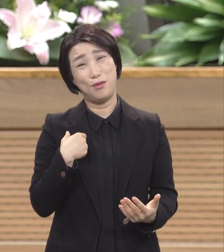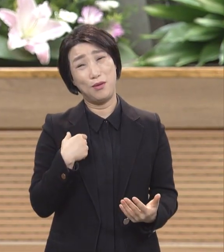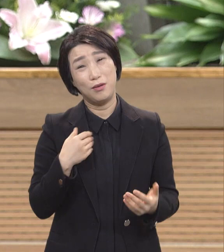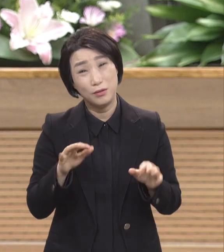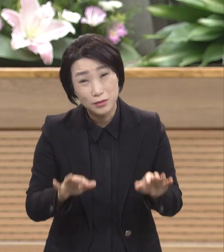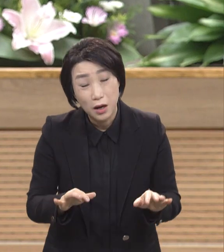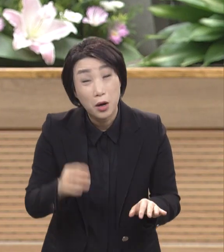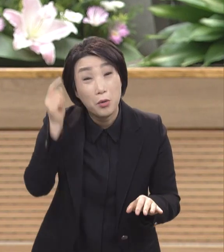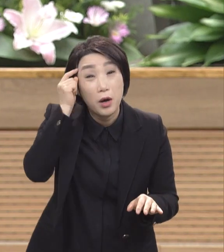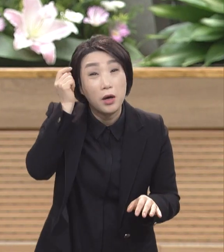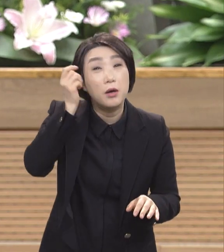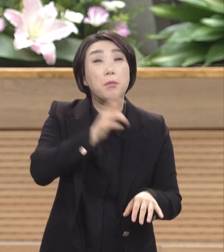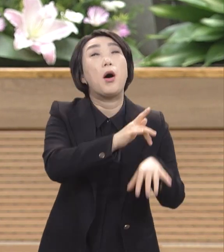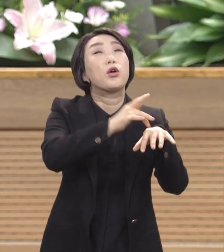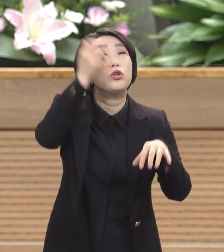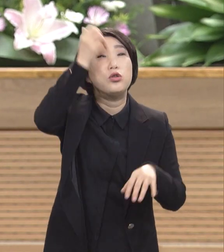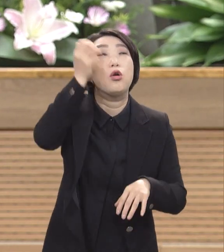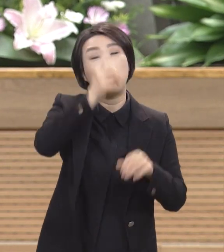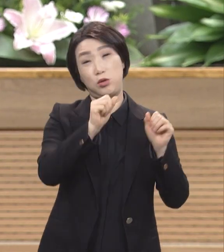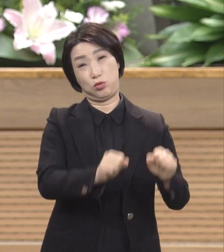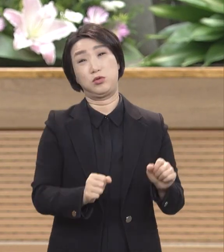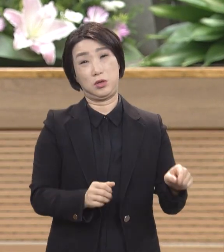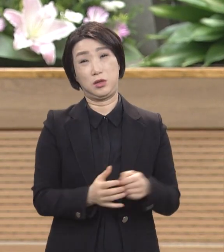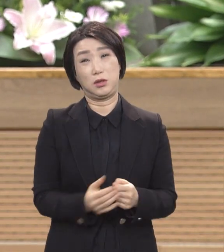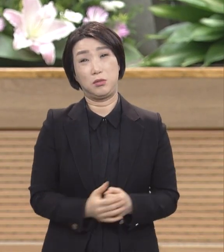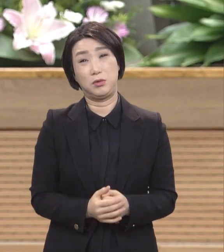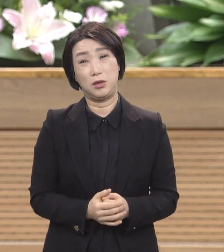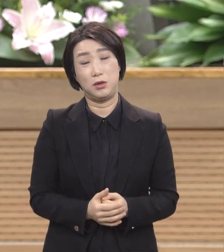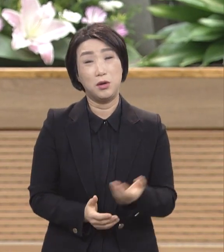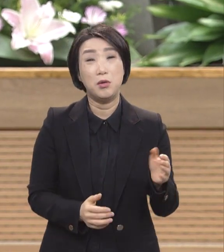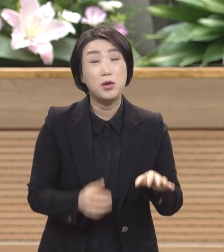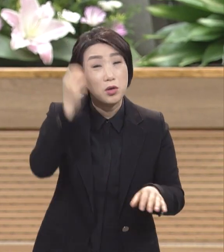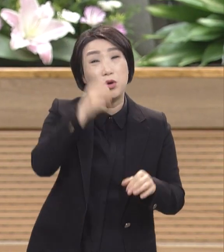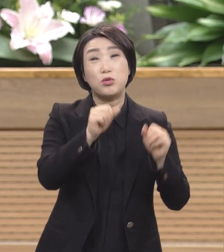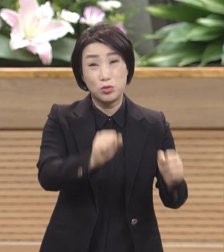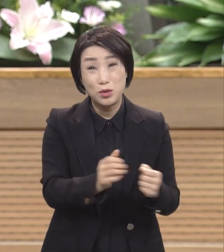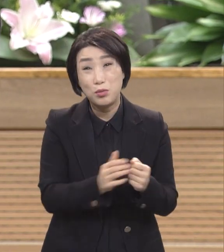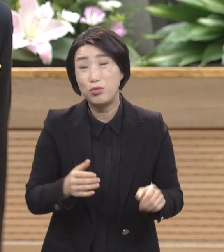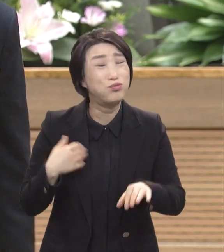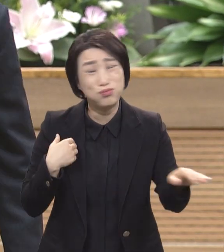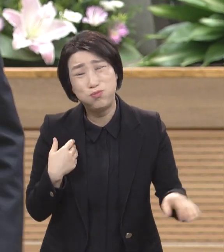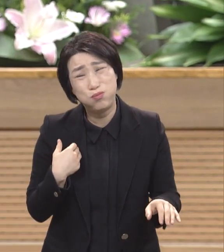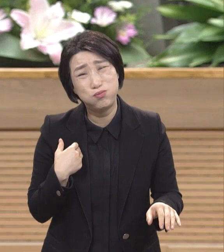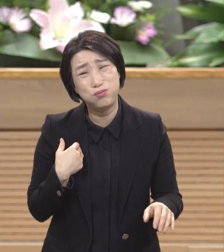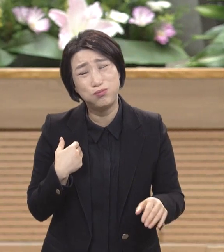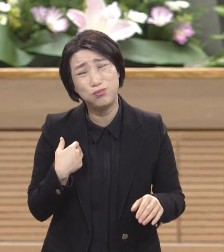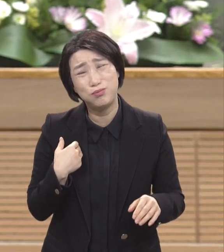왜? 영적 존재이기 때문에. 영적인 존재이기 때문에.